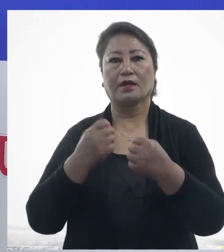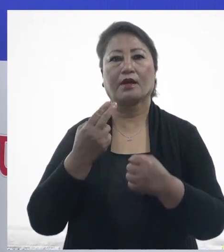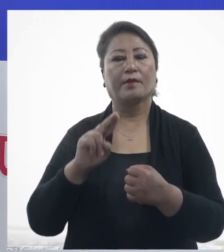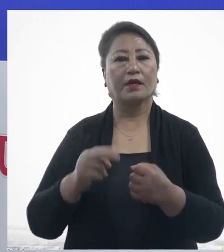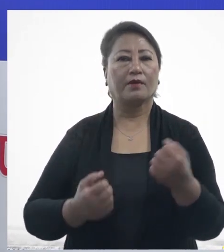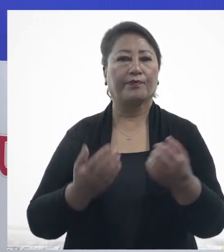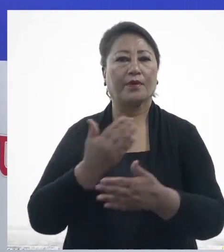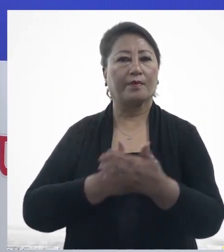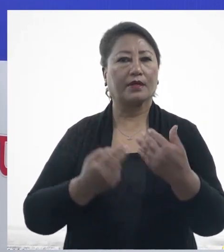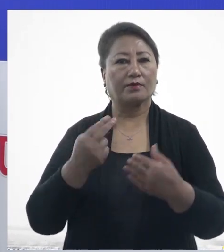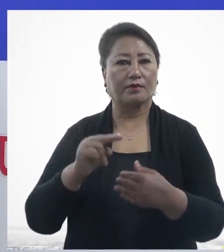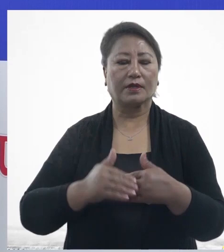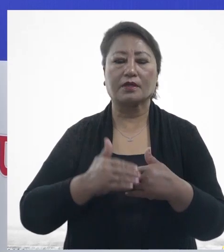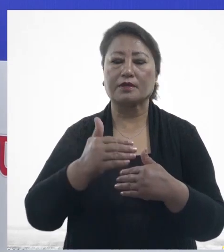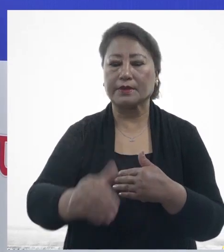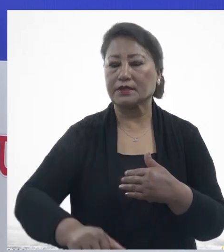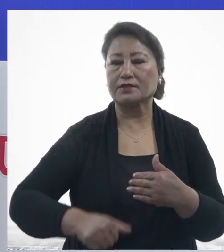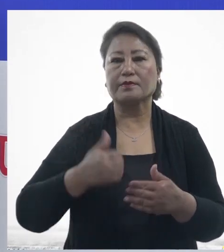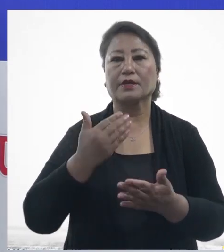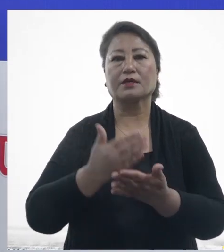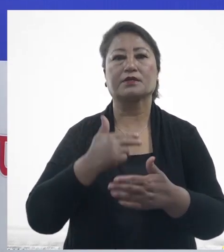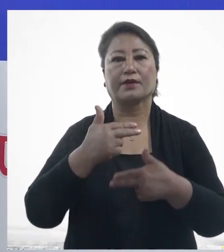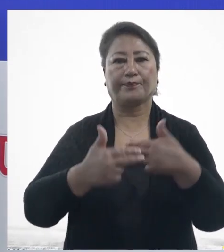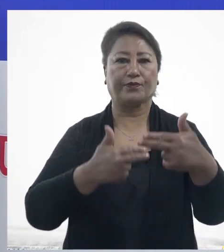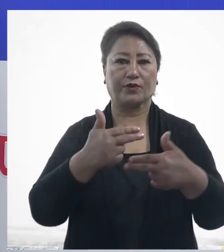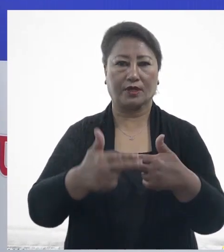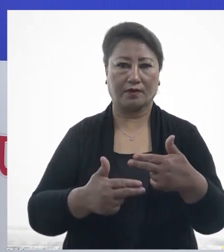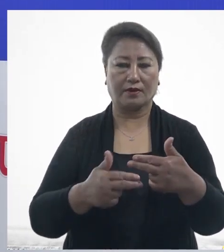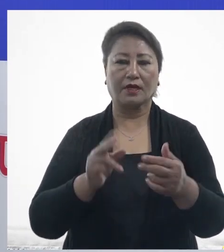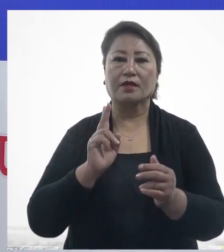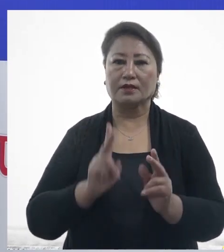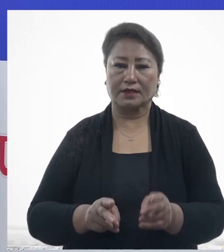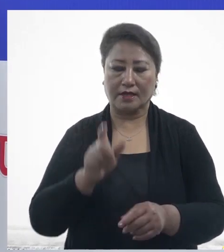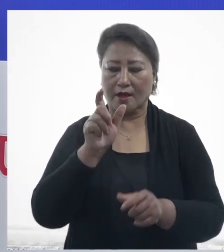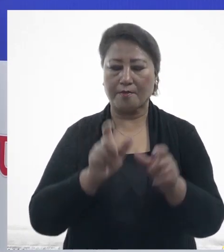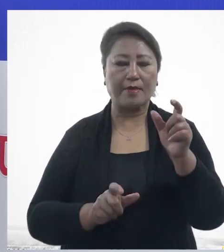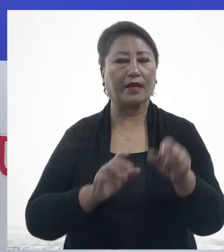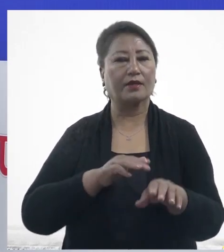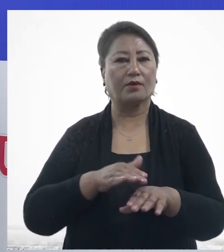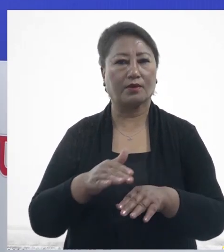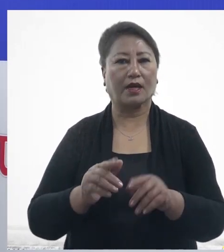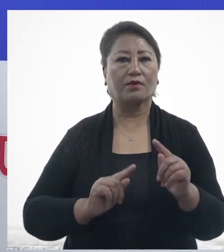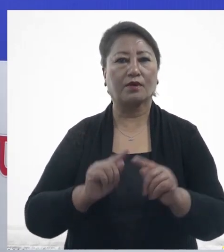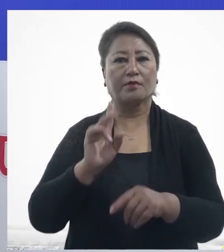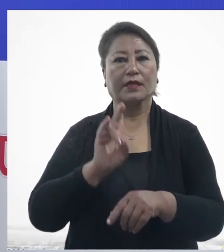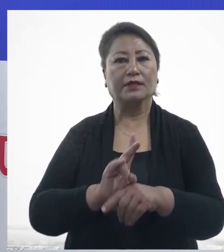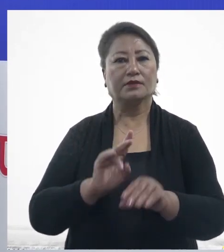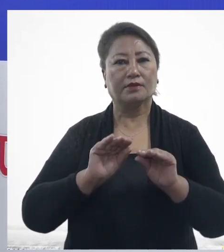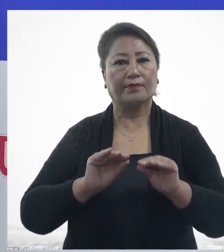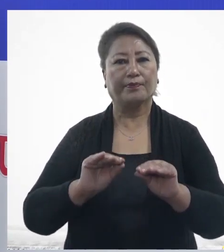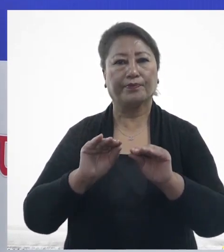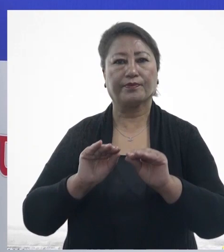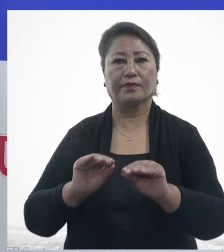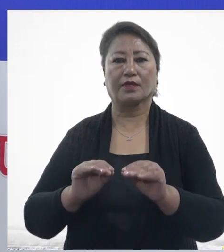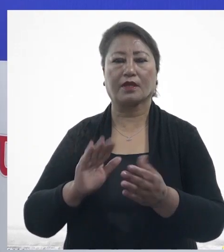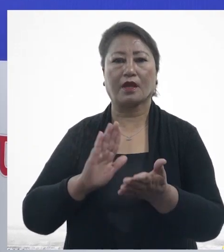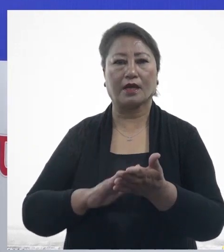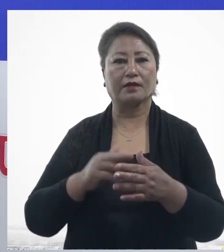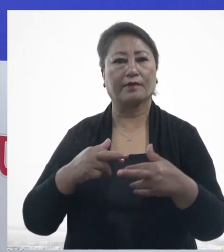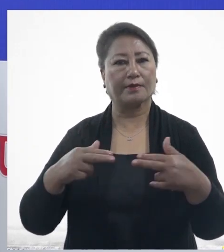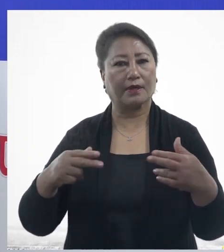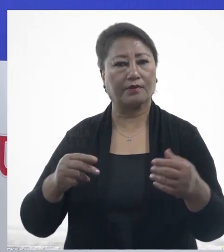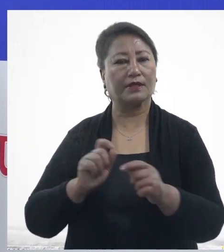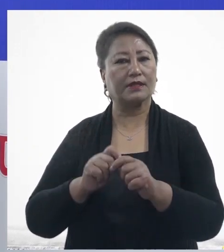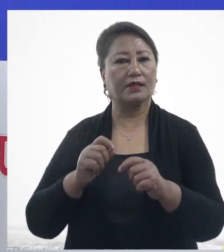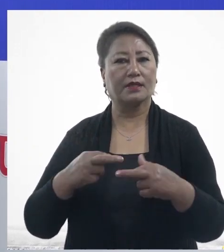अब, सो त्योभन्दा पछाडि उहाँको अब जीवन कसरी अगाडि बढाउने त अन्त त्यो खालको व्यक्तिहरूलाई हामीले चाहिँ कुनै पनि खालको सिपहरू हामीले प्रायः दिनेको हस्तकलाका सामानहरू बनाउने